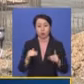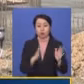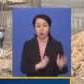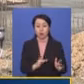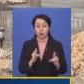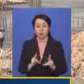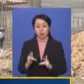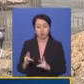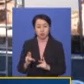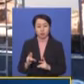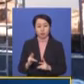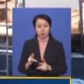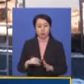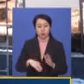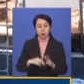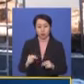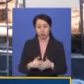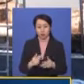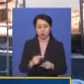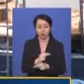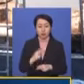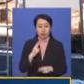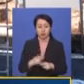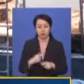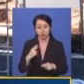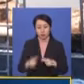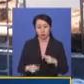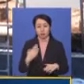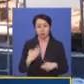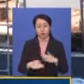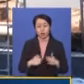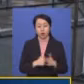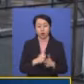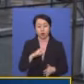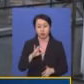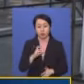общежития. Реконструкция вокзала, начавшаяся в этом году, завершится к концу декабря.